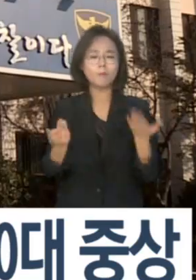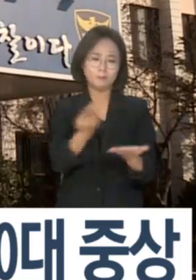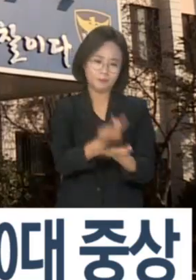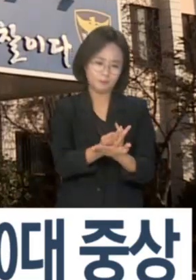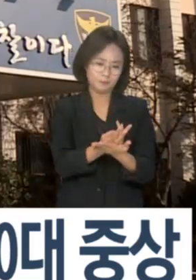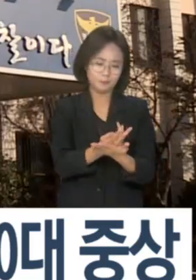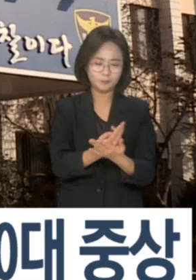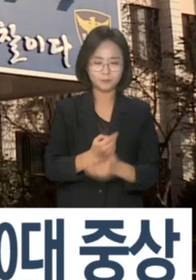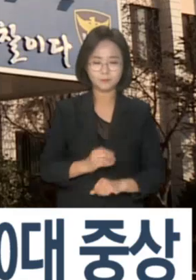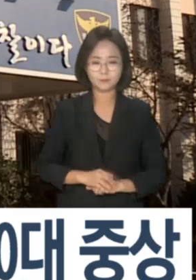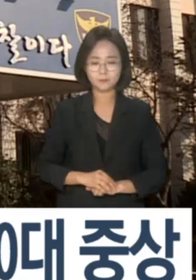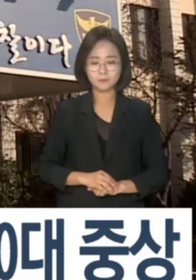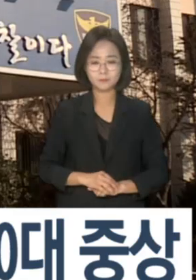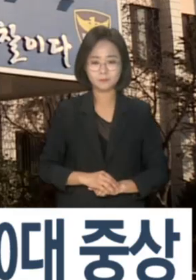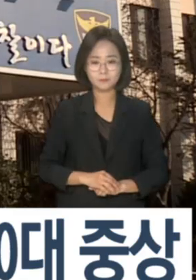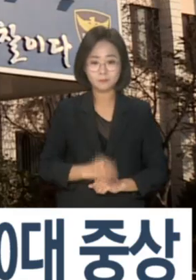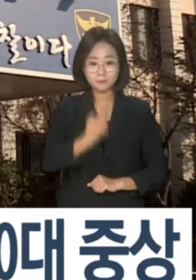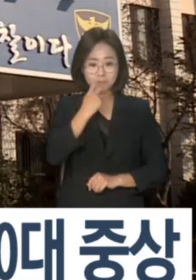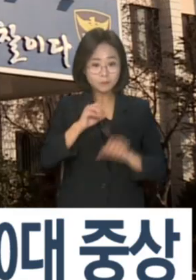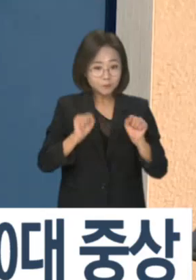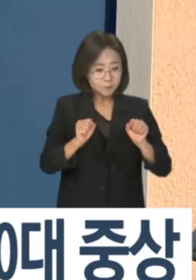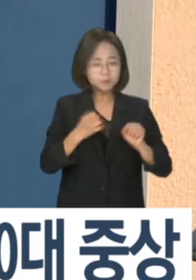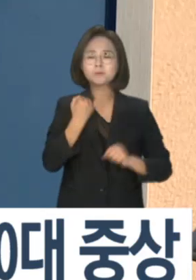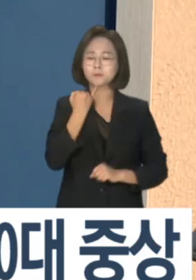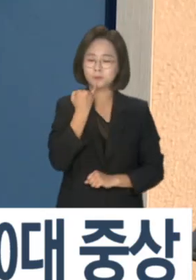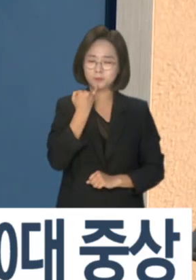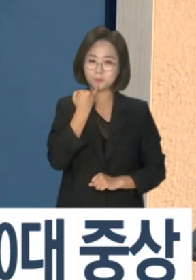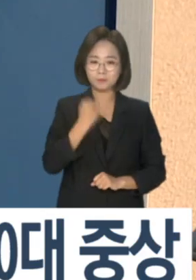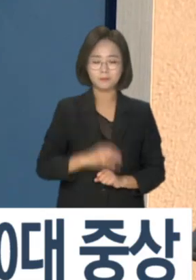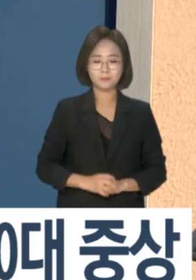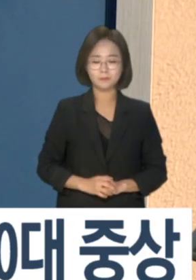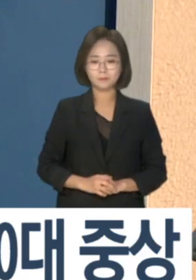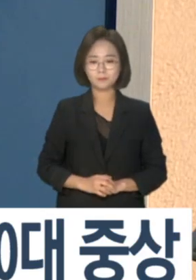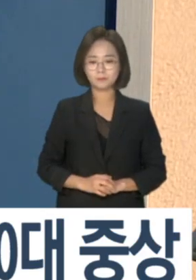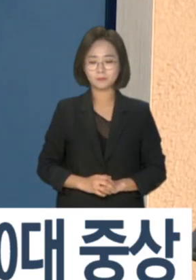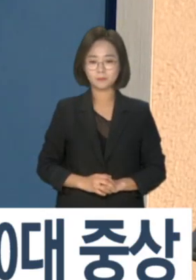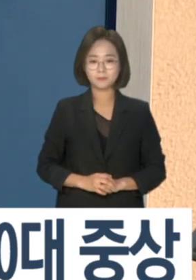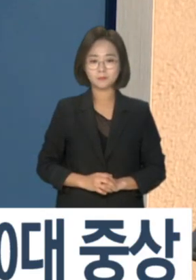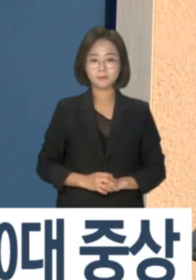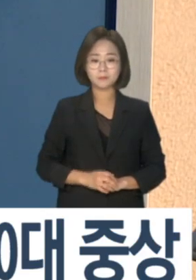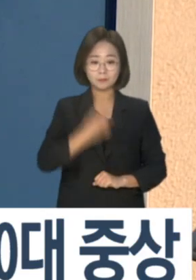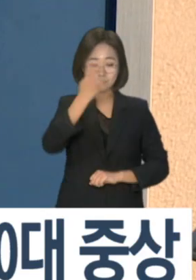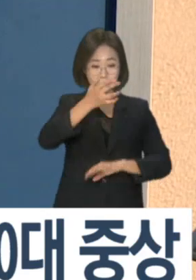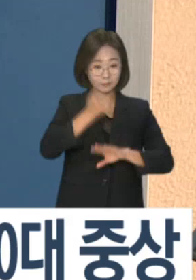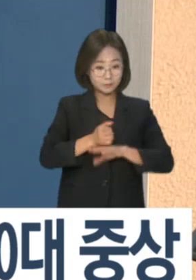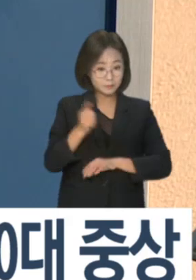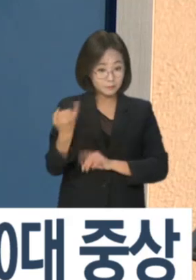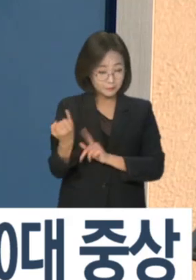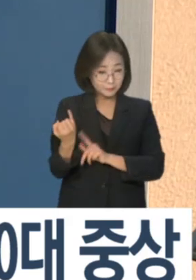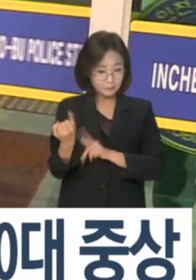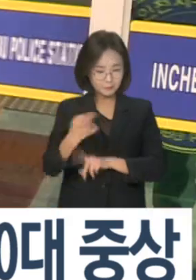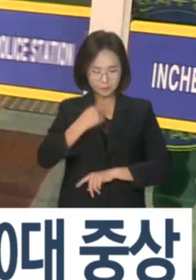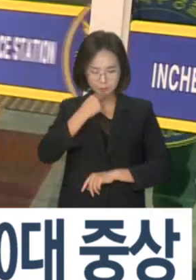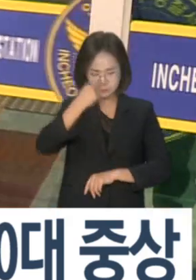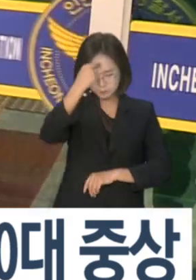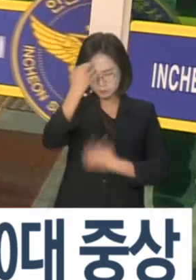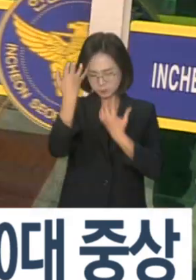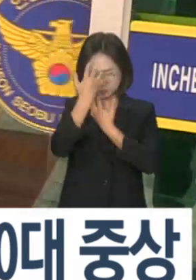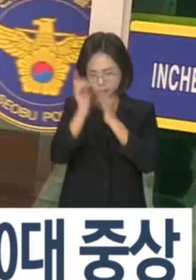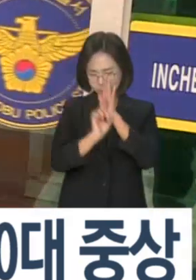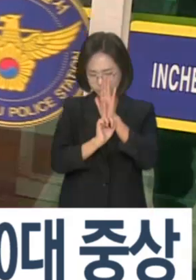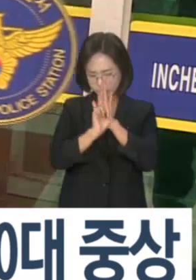옮겨져 치료를 받고 있지만 생명에는 지장이 없는 것으로 알려졌습니다 조사결과 양의 중 알코